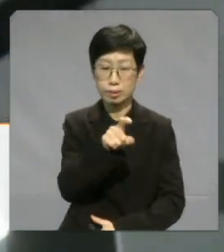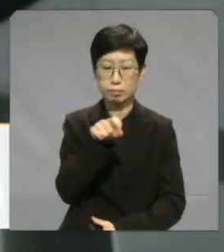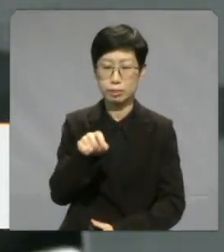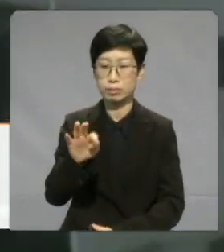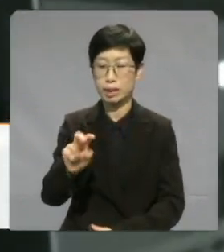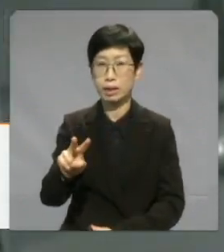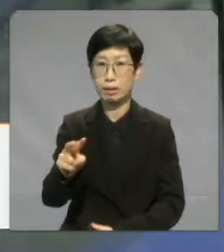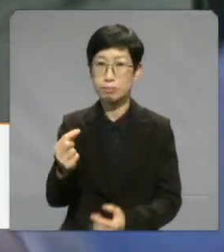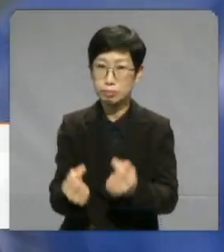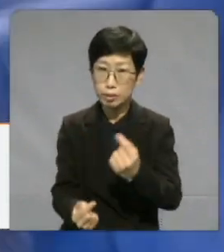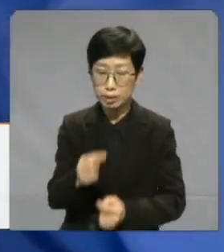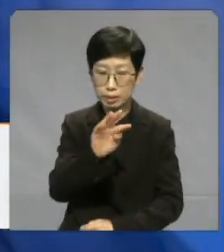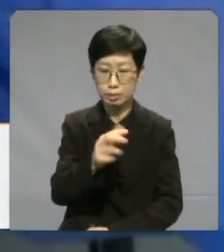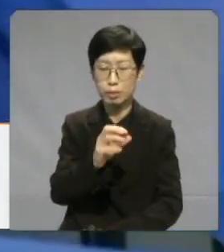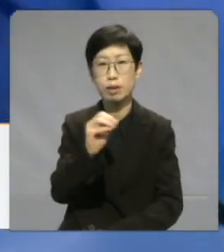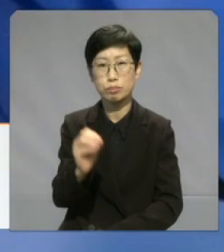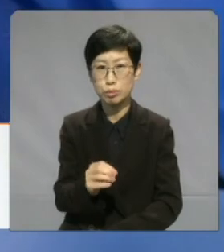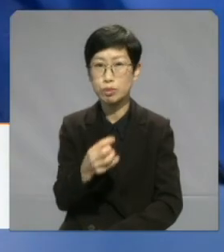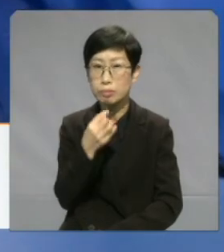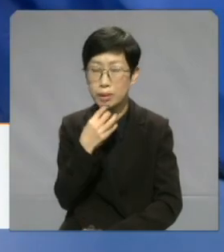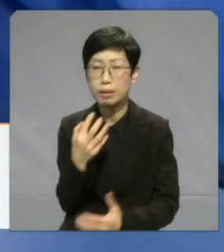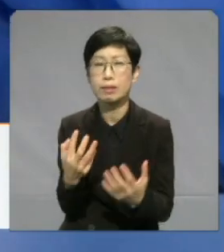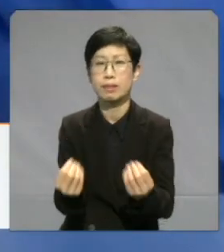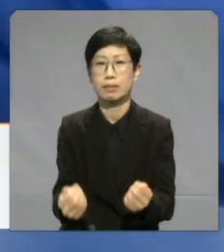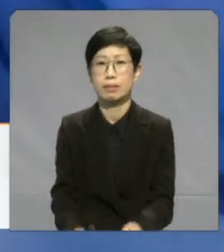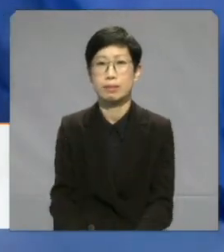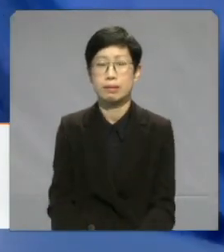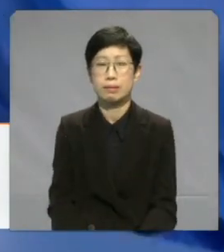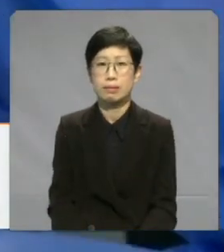10.42파운드보다 48% 많은 수준입니다.